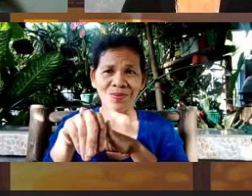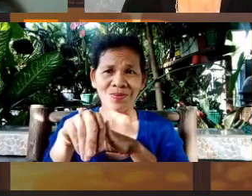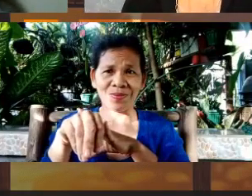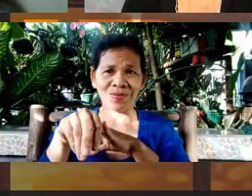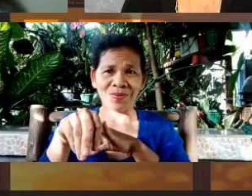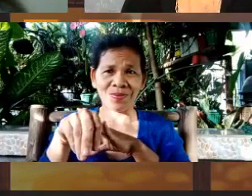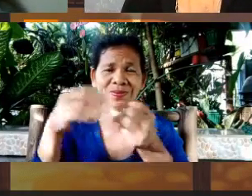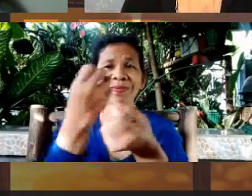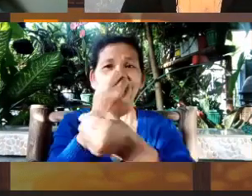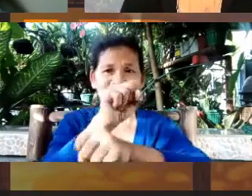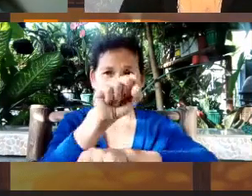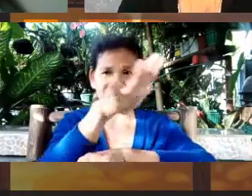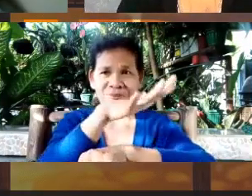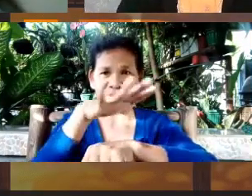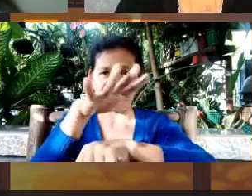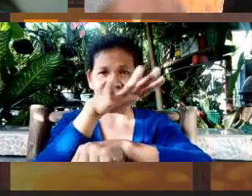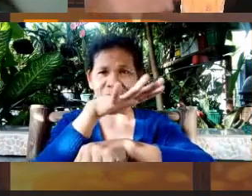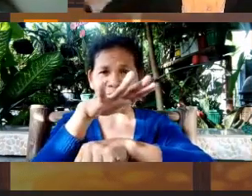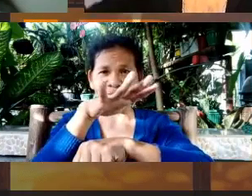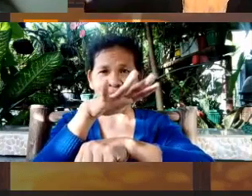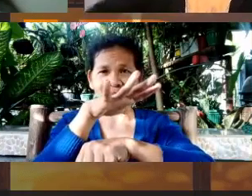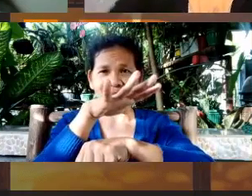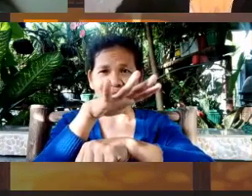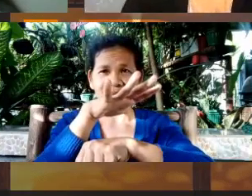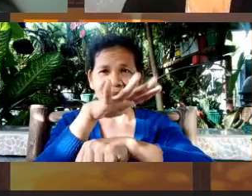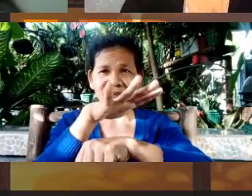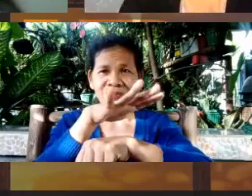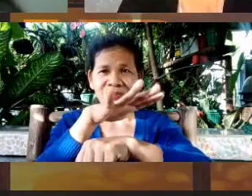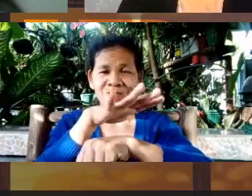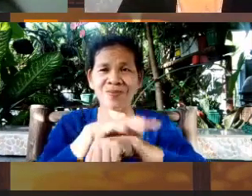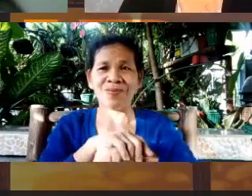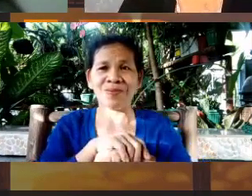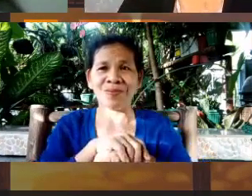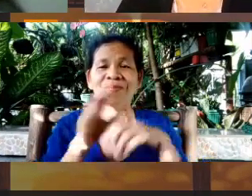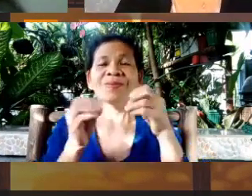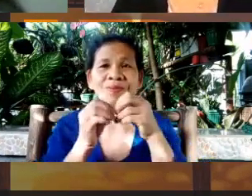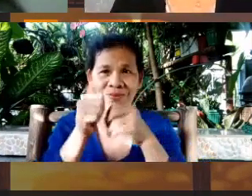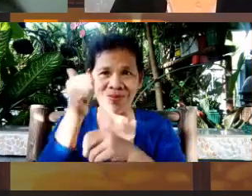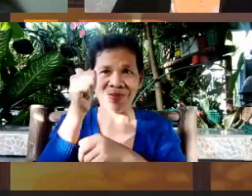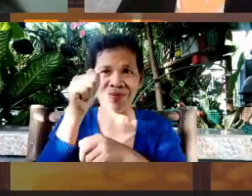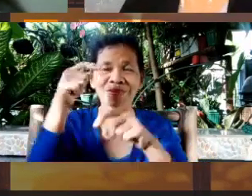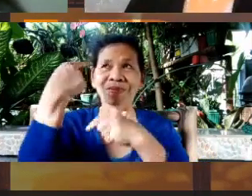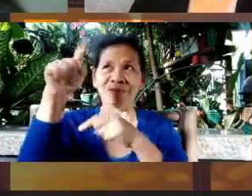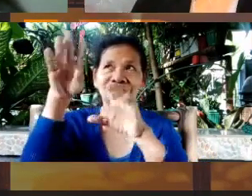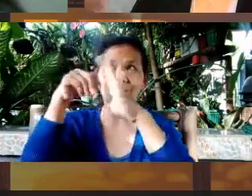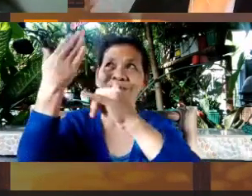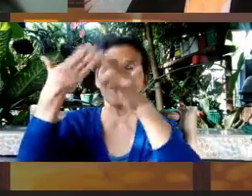sanctuary, mga minamahal na mga kapalit ko. At lalong higit sa sanctuary sa langit. Ano po?